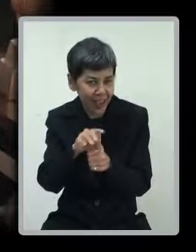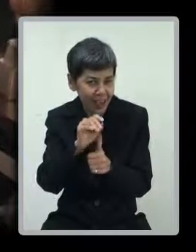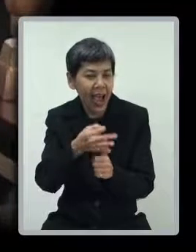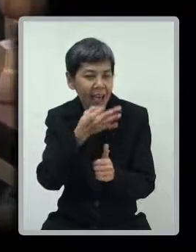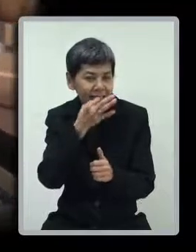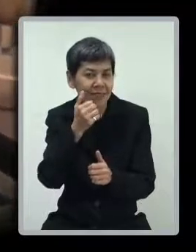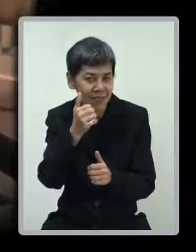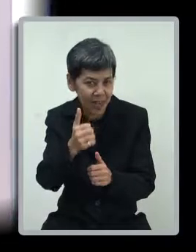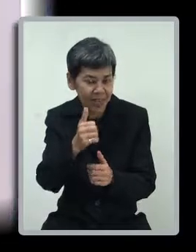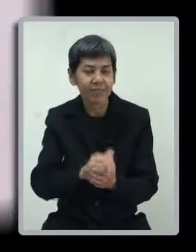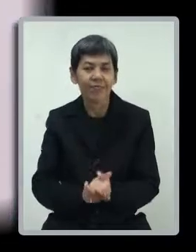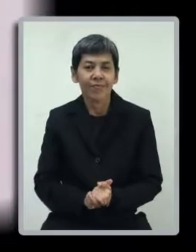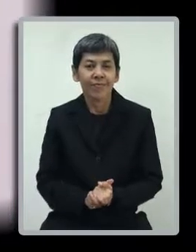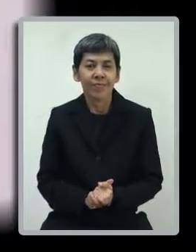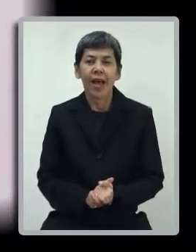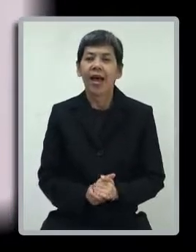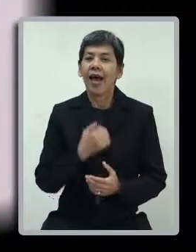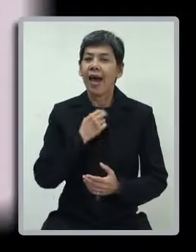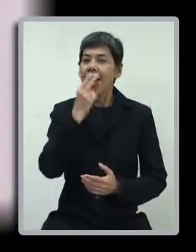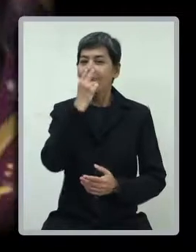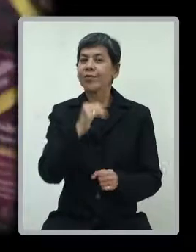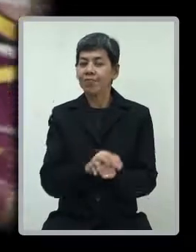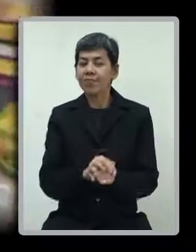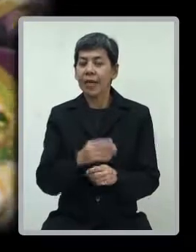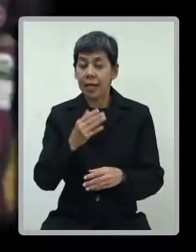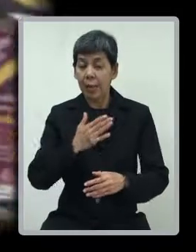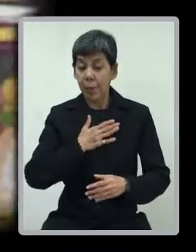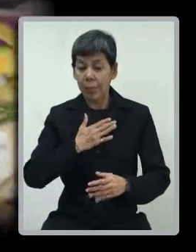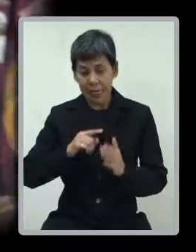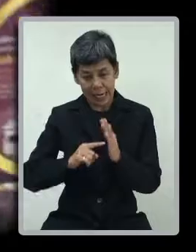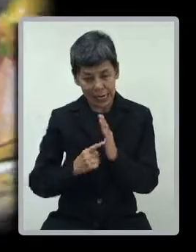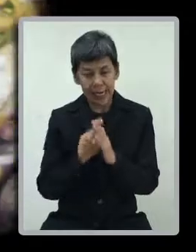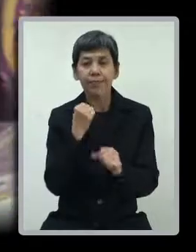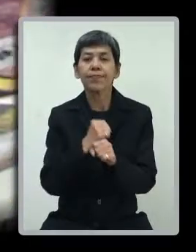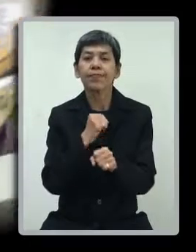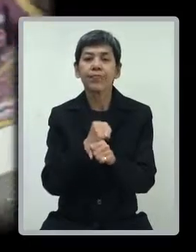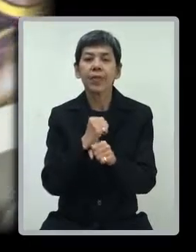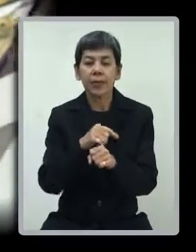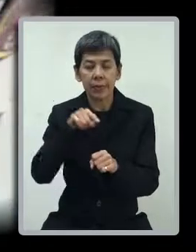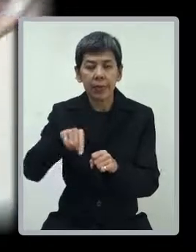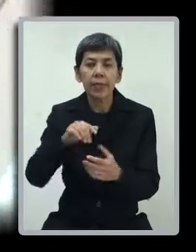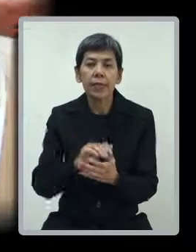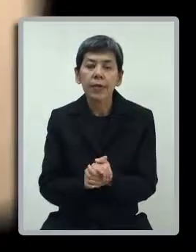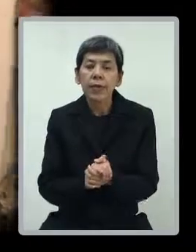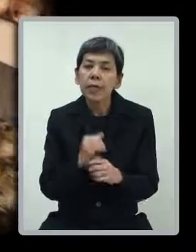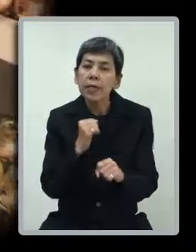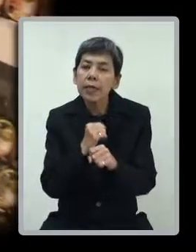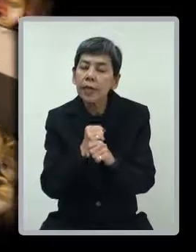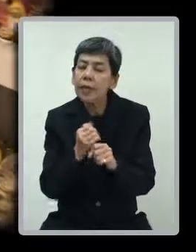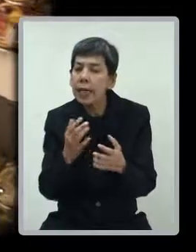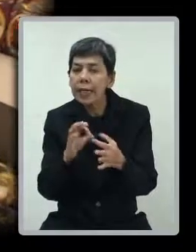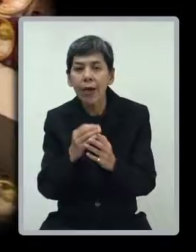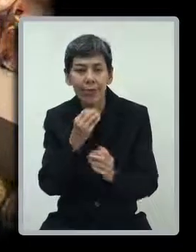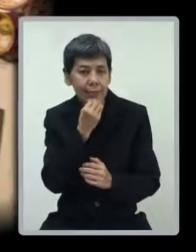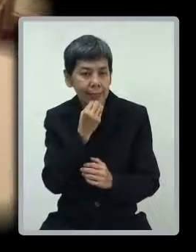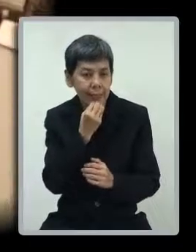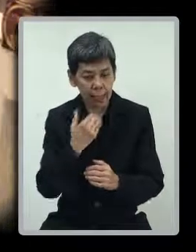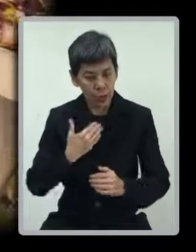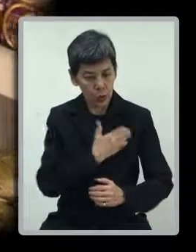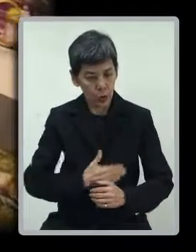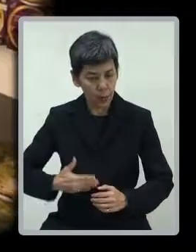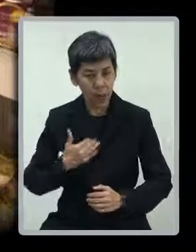าชีพตรงนี้ให้เขาด้วยแล้วก็นี่เป็นธุรกิจที่ผมเริ่มต้นอีกธุรกิจนึงในเรื่องของธุรกิจอาห